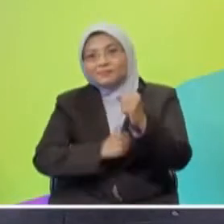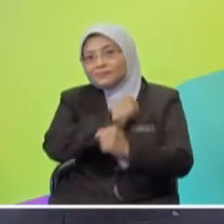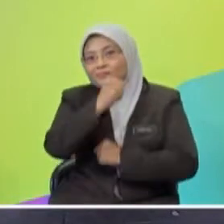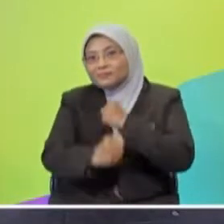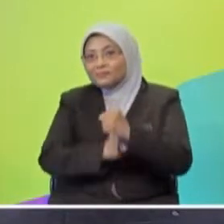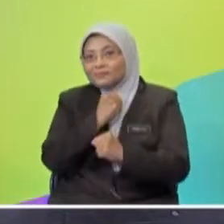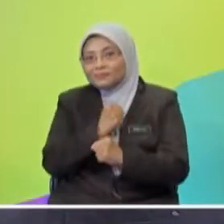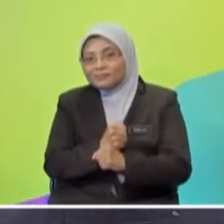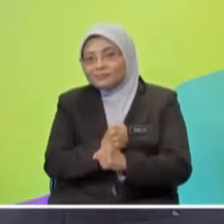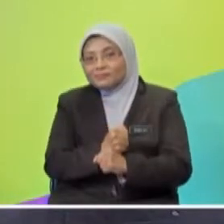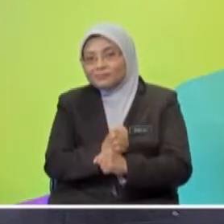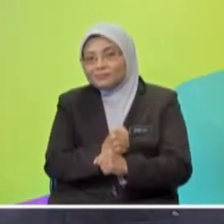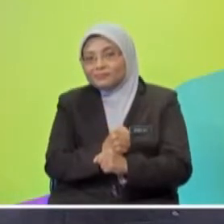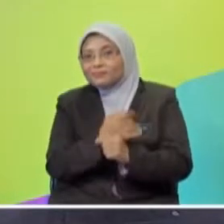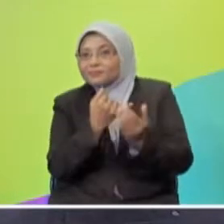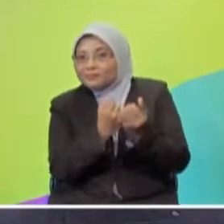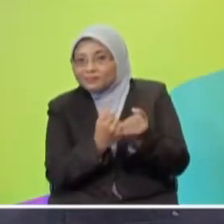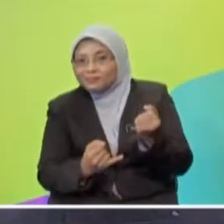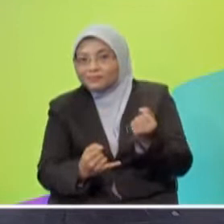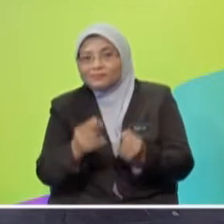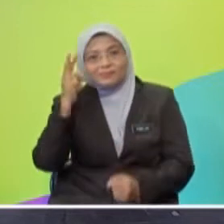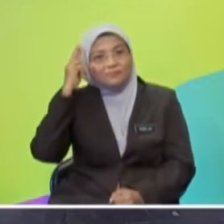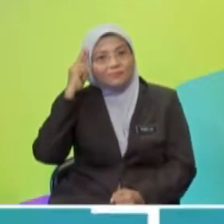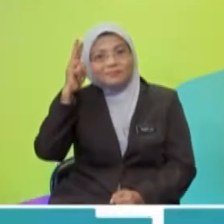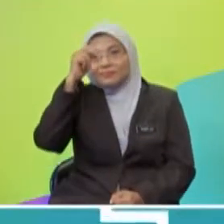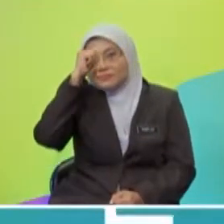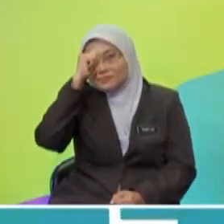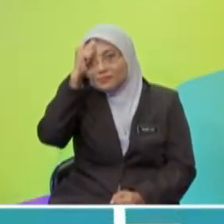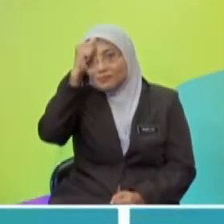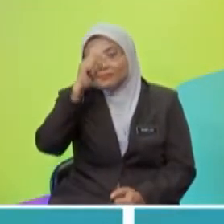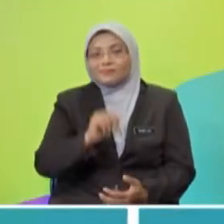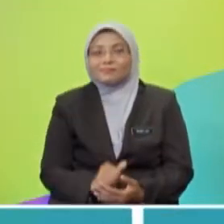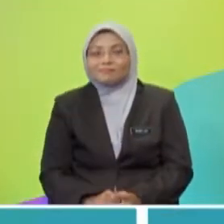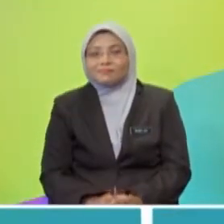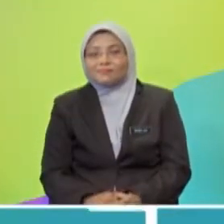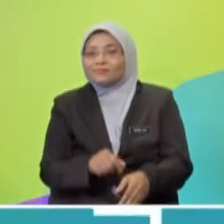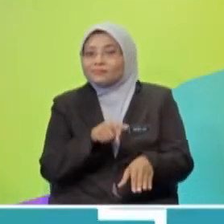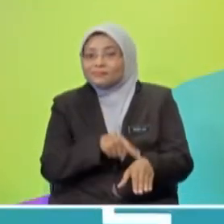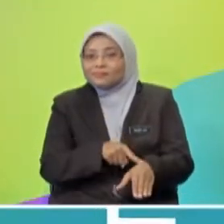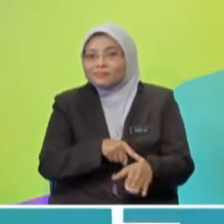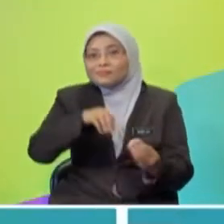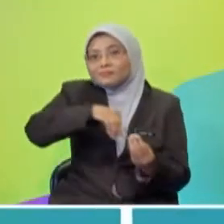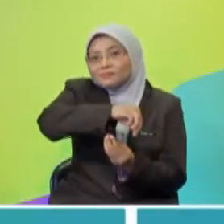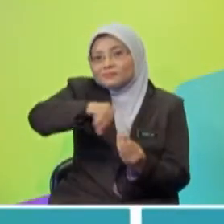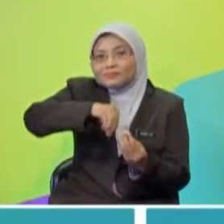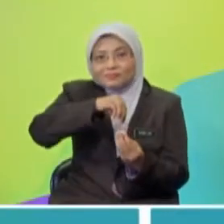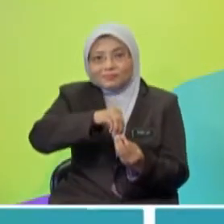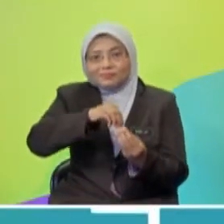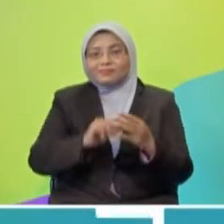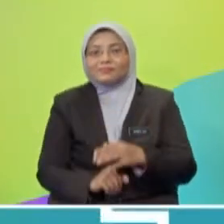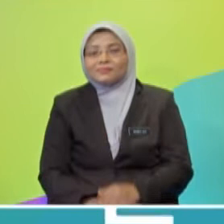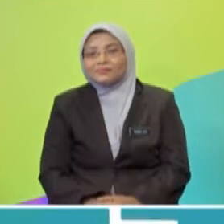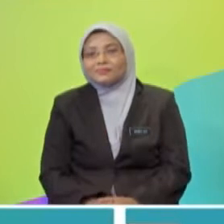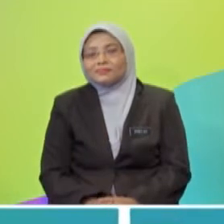tahun melahiran adik muka betul-betul pas 13 tahun si lahiran